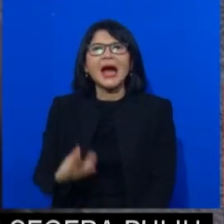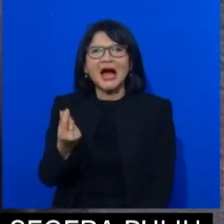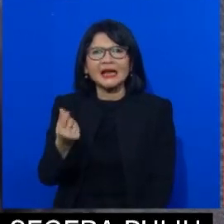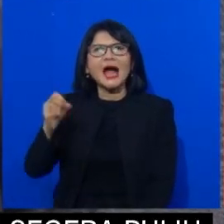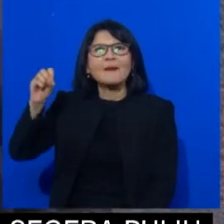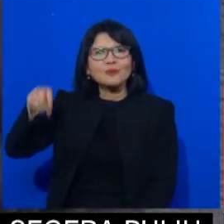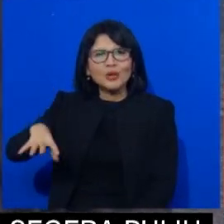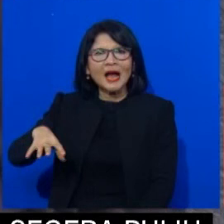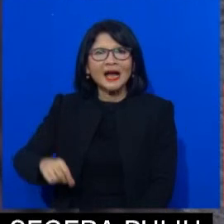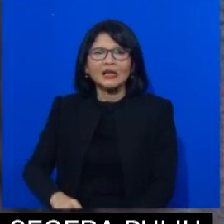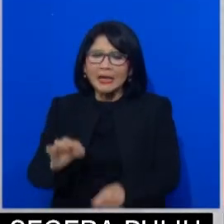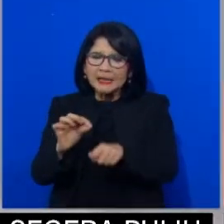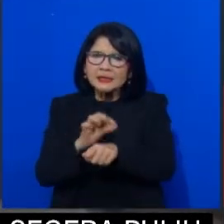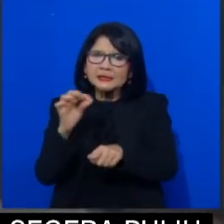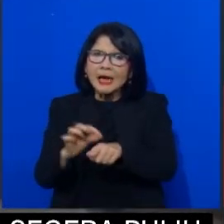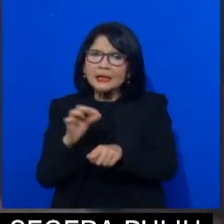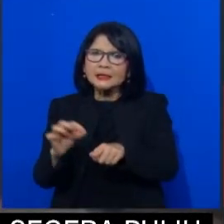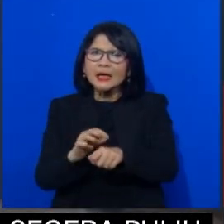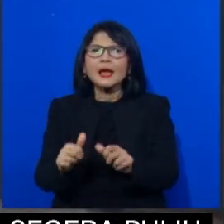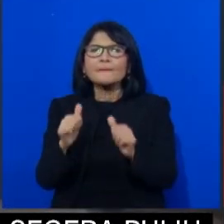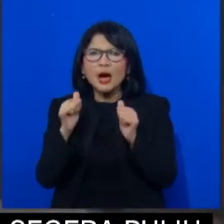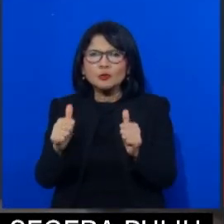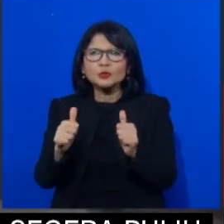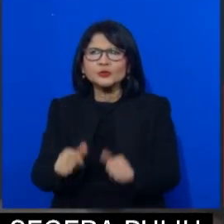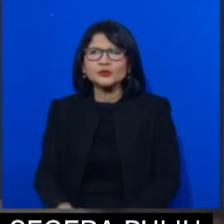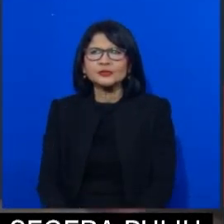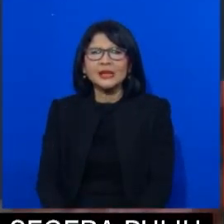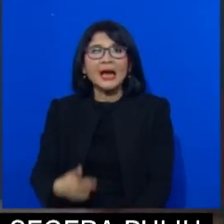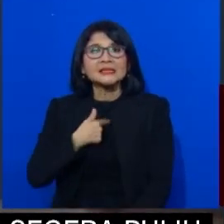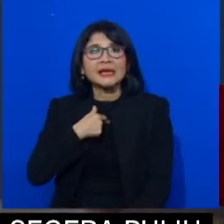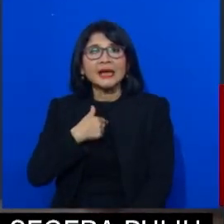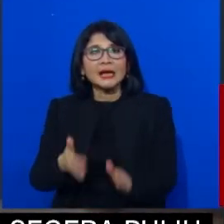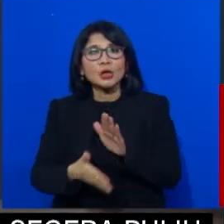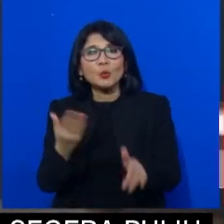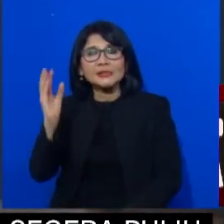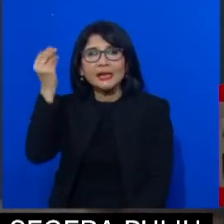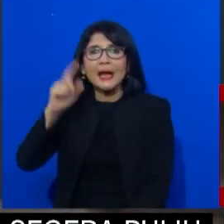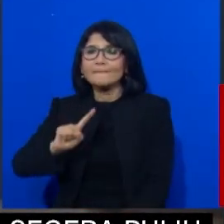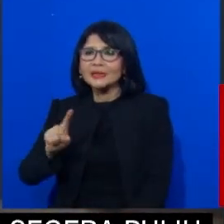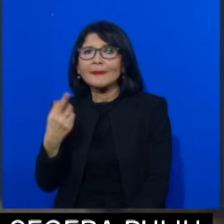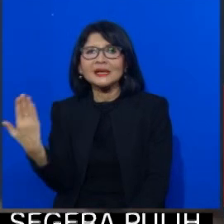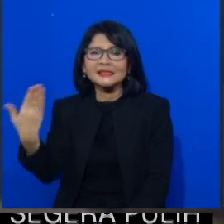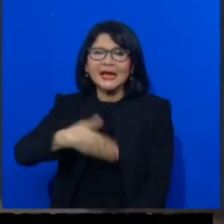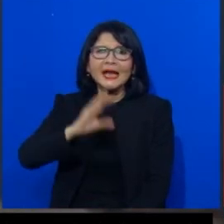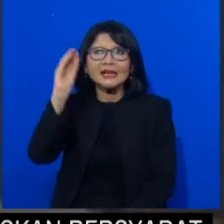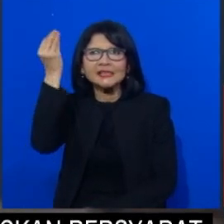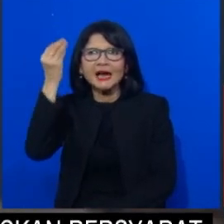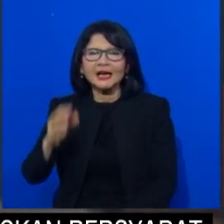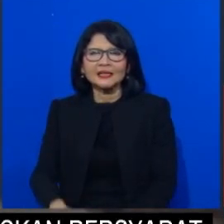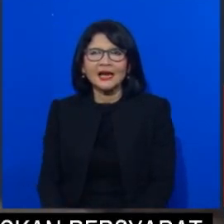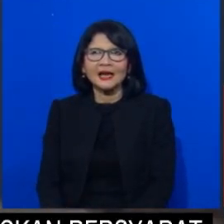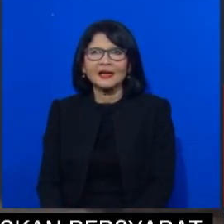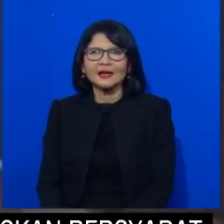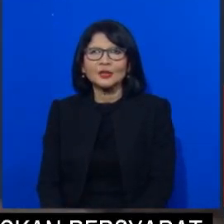terus kedua jahitannya rapi. Gitu. Kebetulan saya kan dari luar Jakarta nih. Saya pertama ke Jakarta, itu tubuh saya aduh